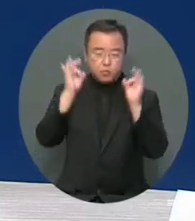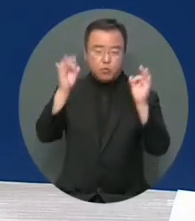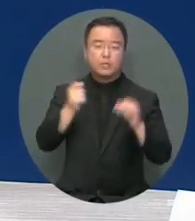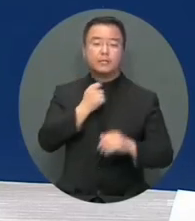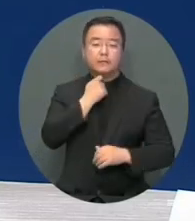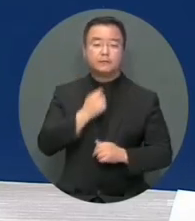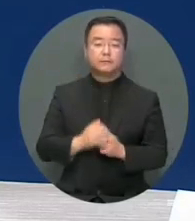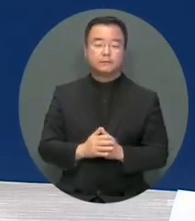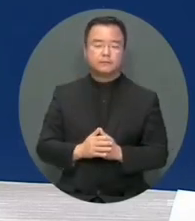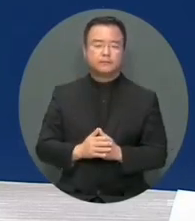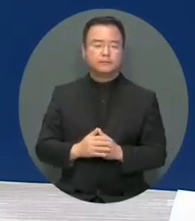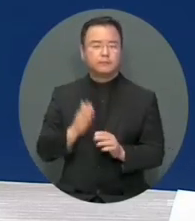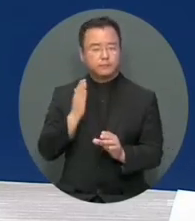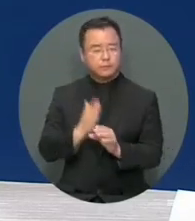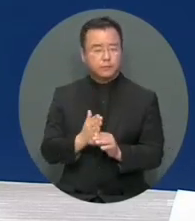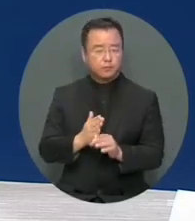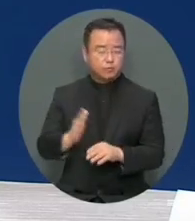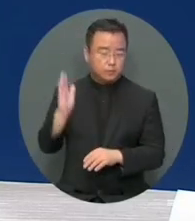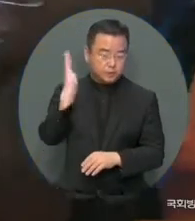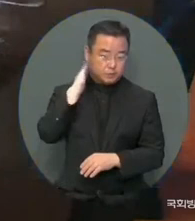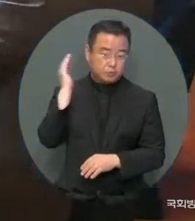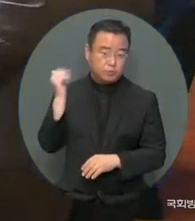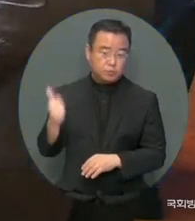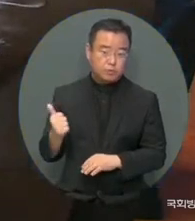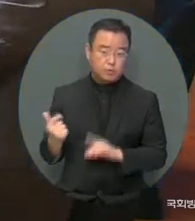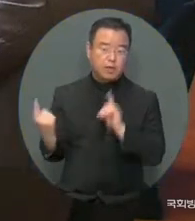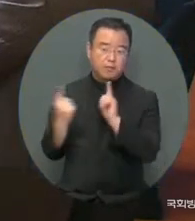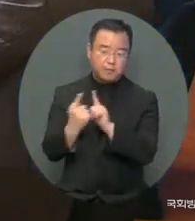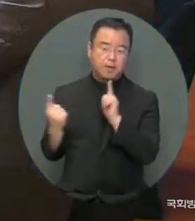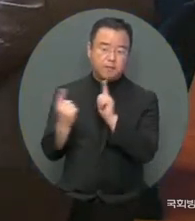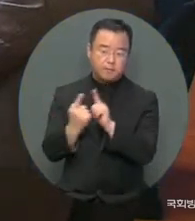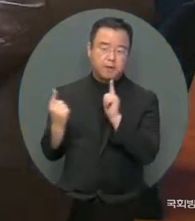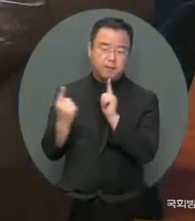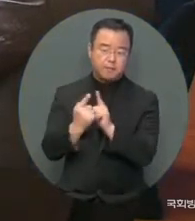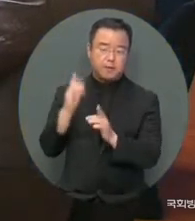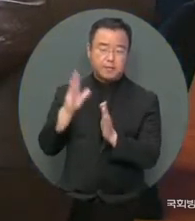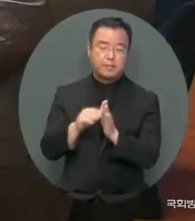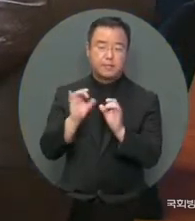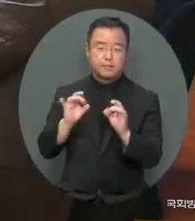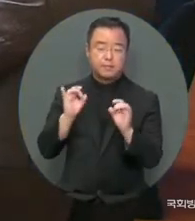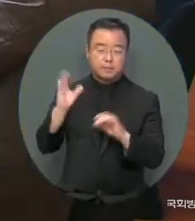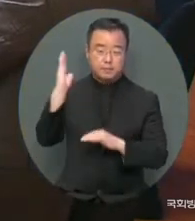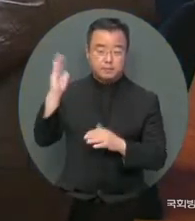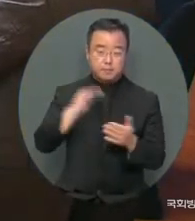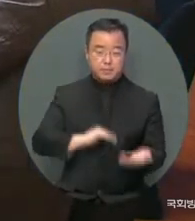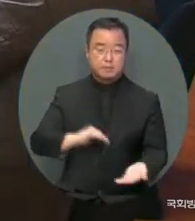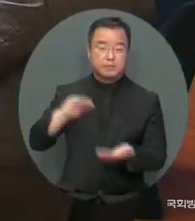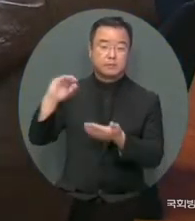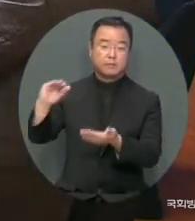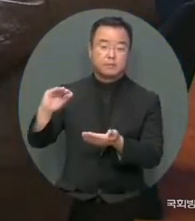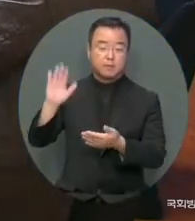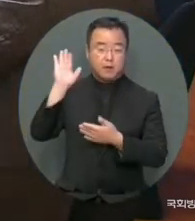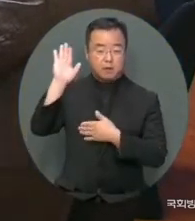과정에서 그동안도 대통령과 만날 기회가 있을 때마다 이런 말씀을 드렸습니다마는 앞으로도 기회가 있으면 또